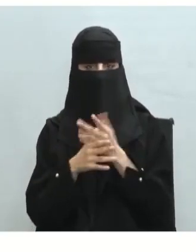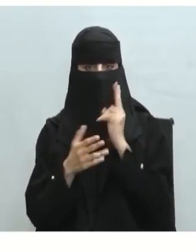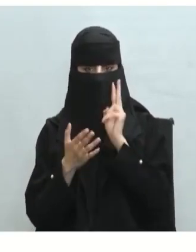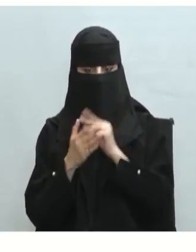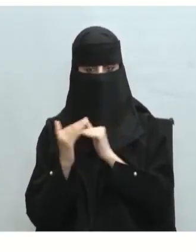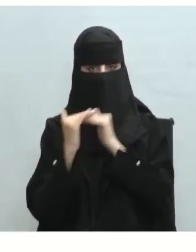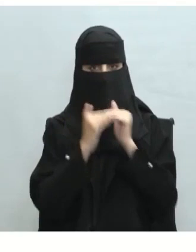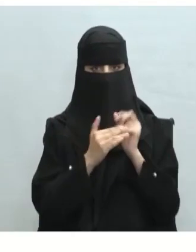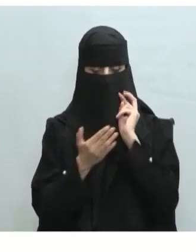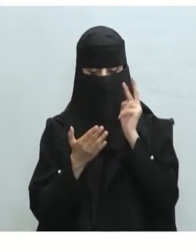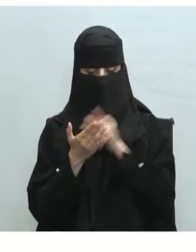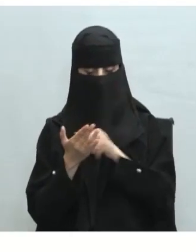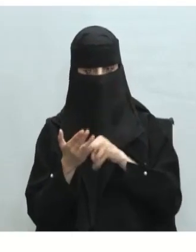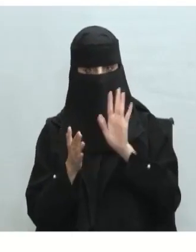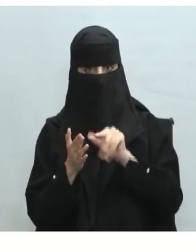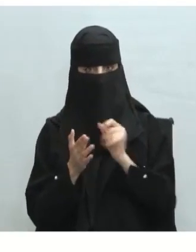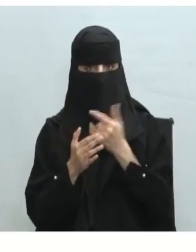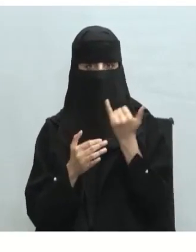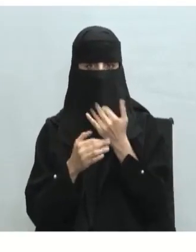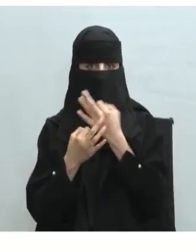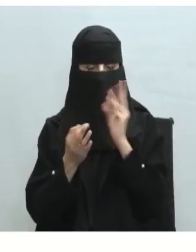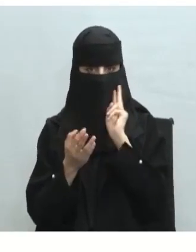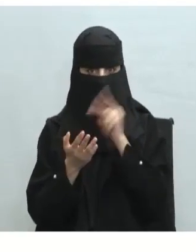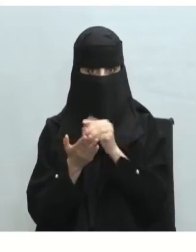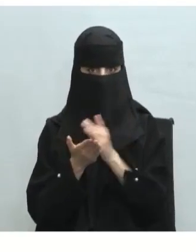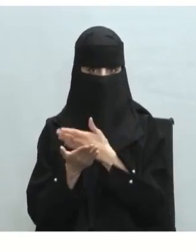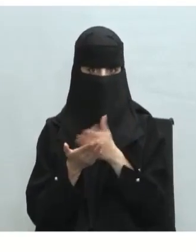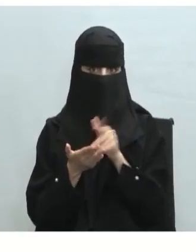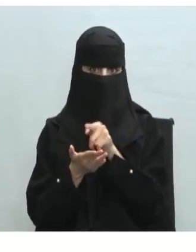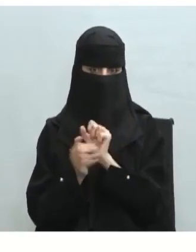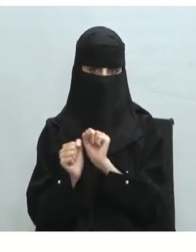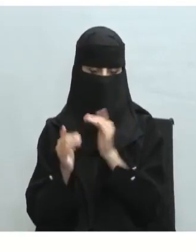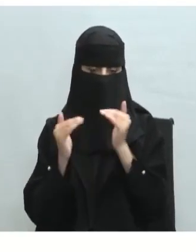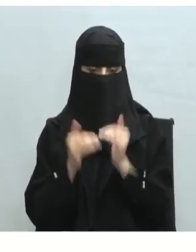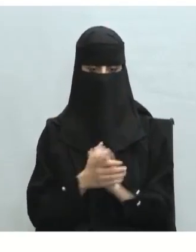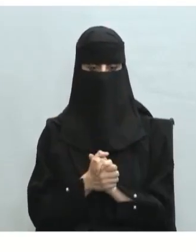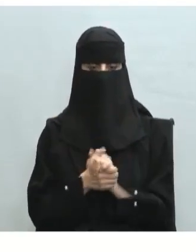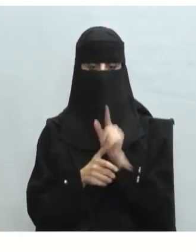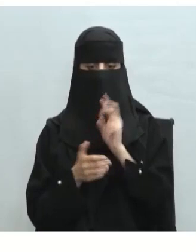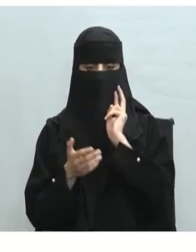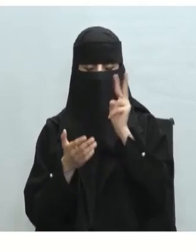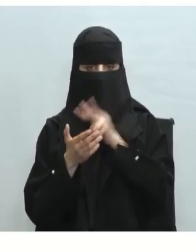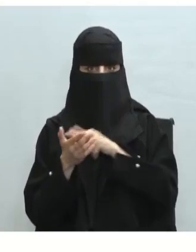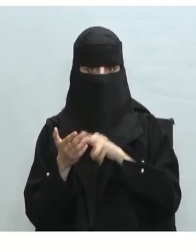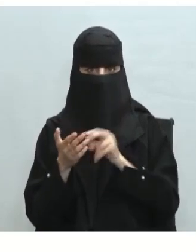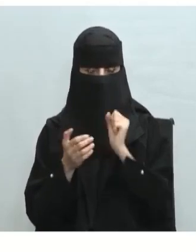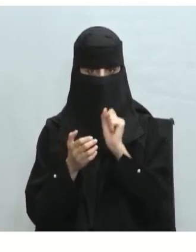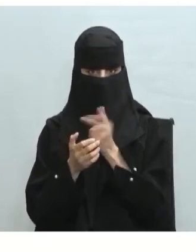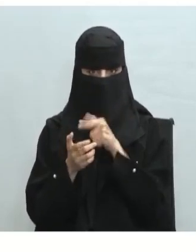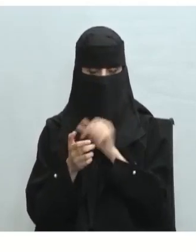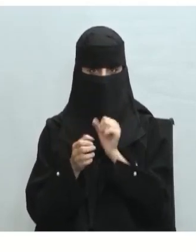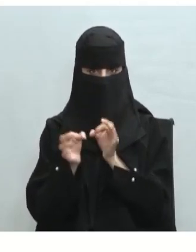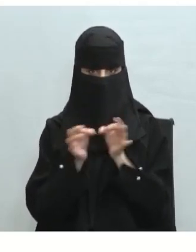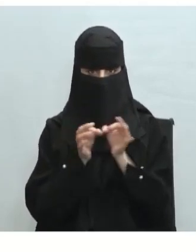دراسه نصوص خصتك لنصوص هذه الوحده القراءه السريعه ليست مجرد استراتيجيه القراءه بل انها ضروره